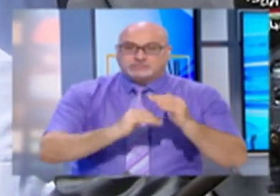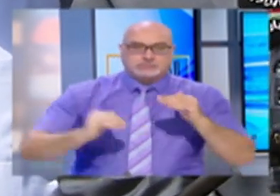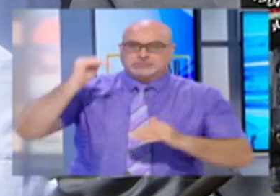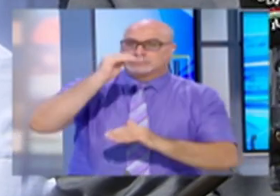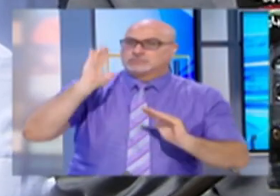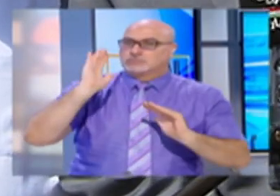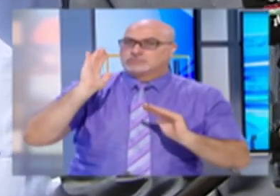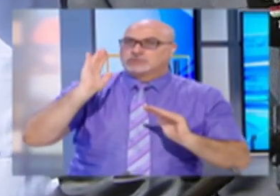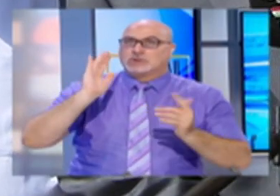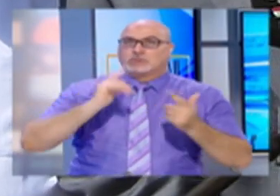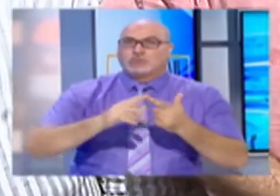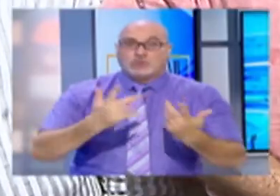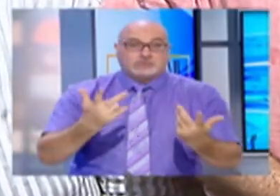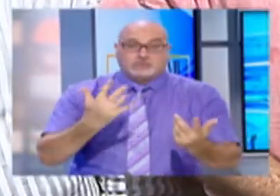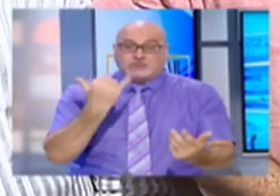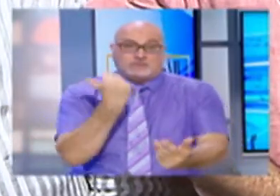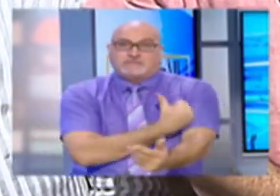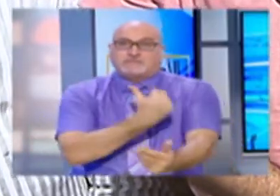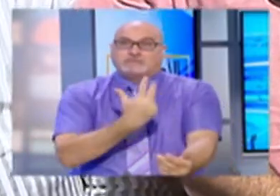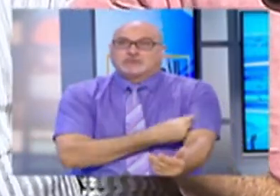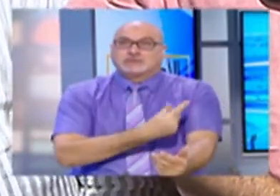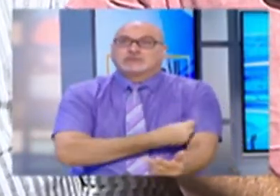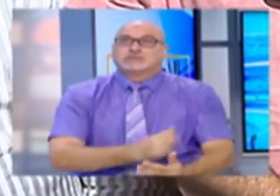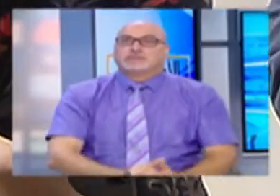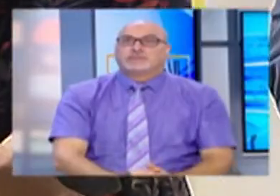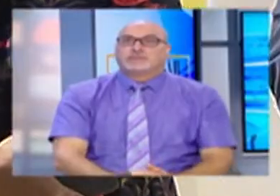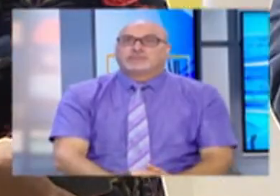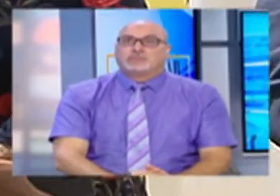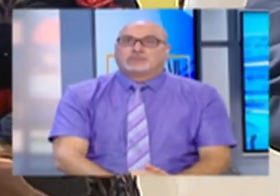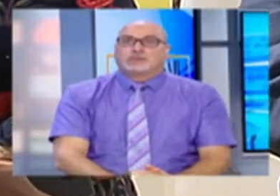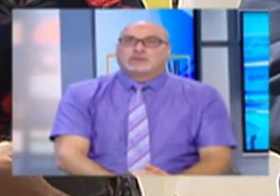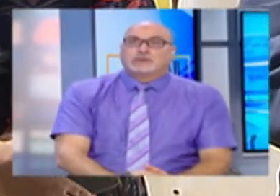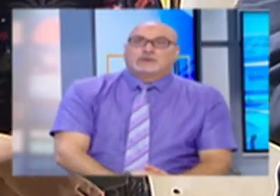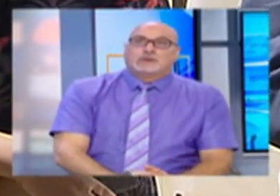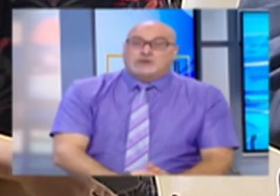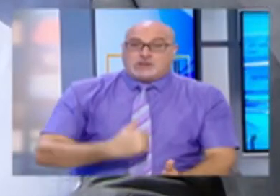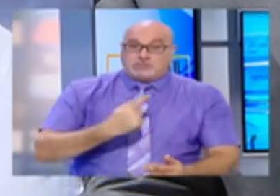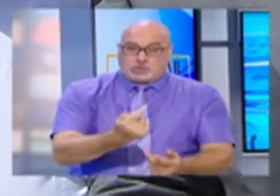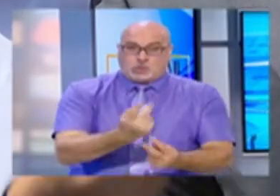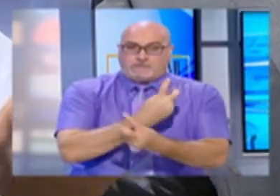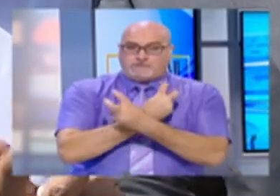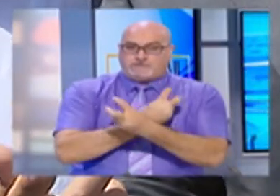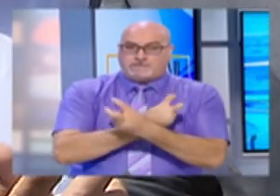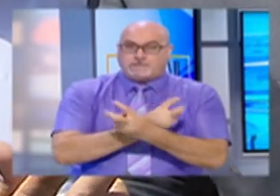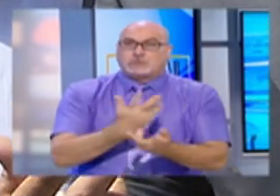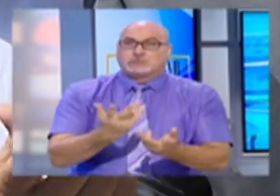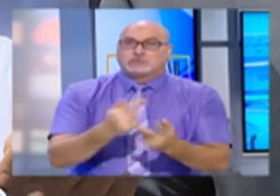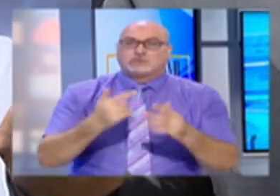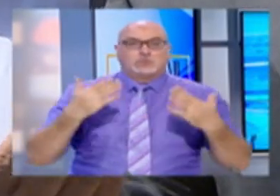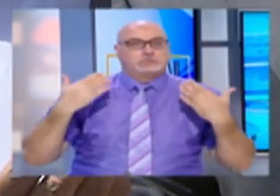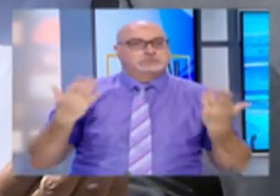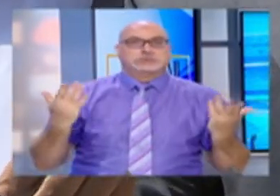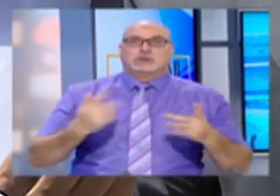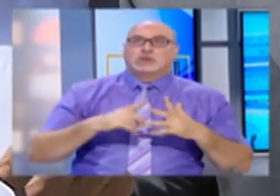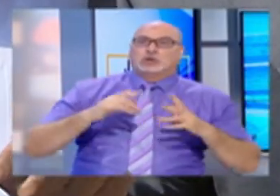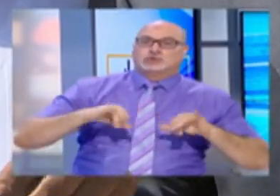والخروج يمر حتما من خلال التلقيح. وإحنا على أبواب عطلة الصيف، ماذا بينا نتنفسوا،